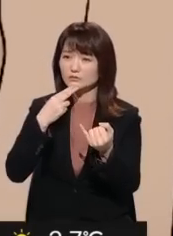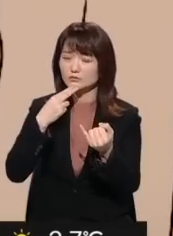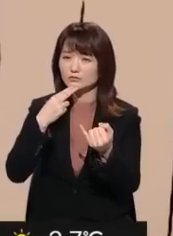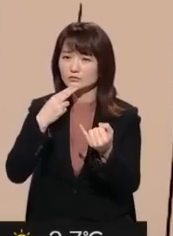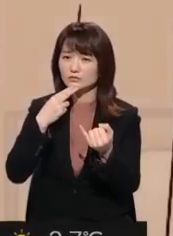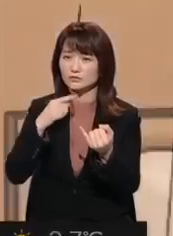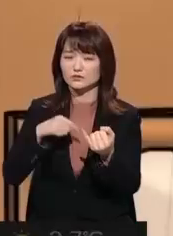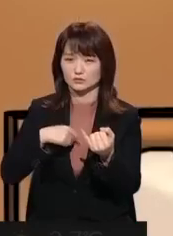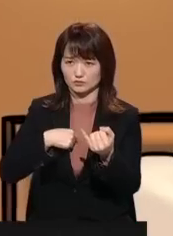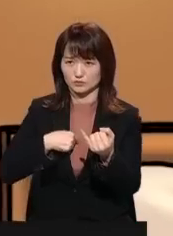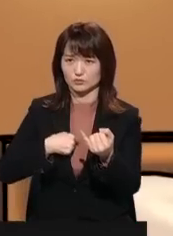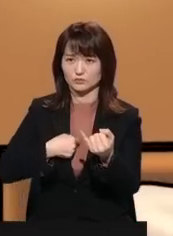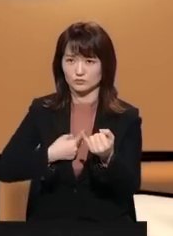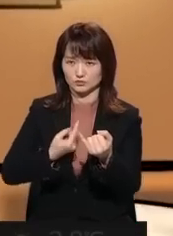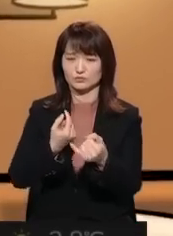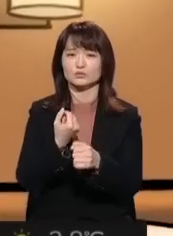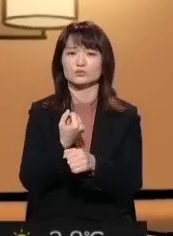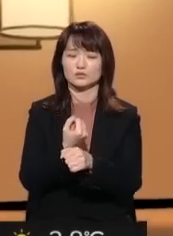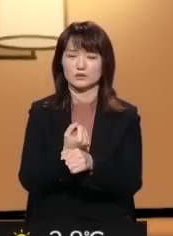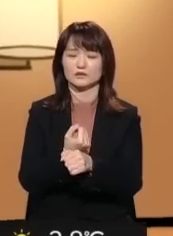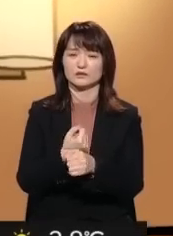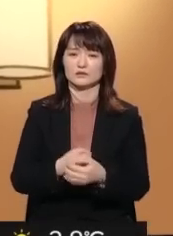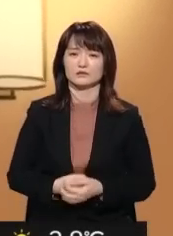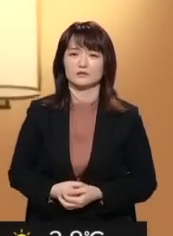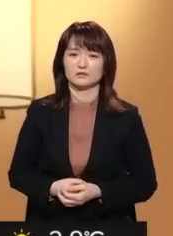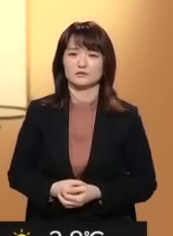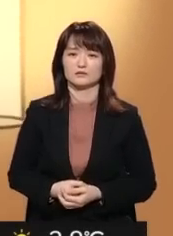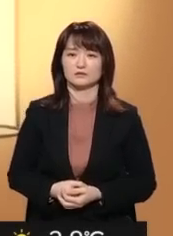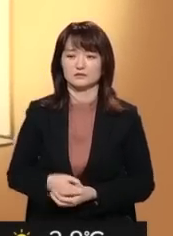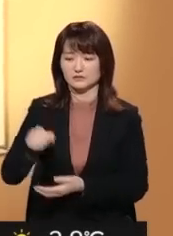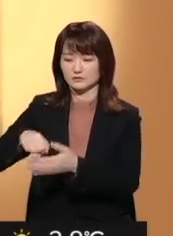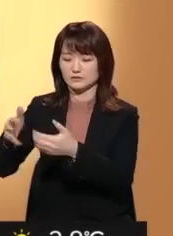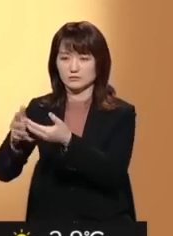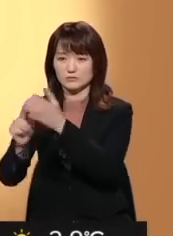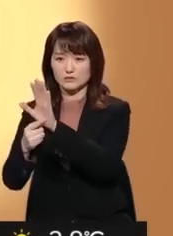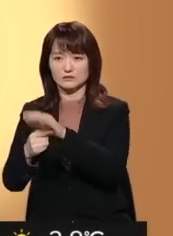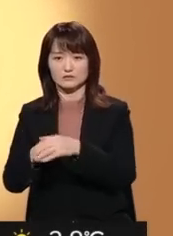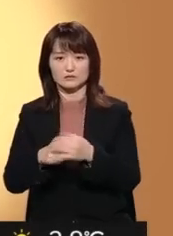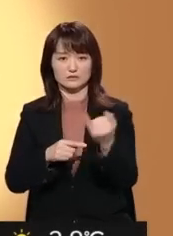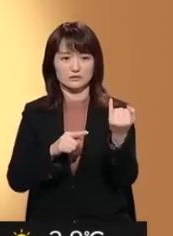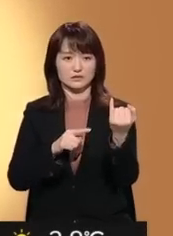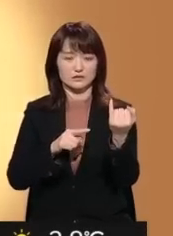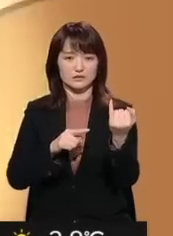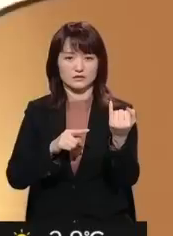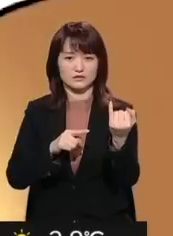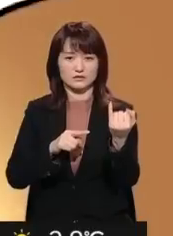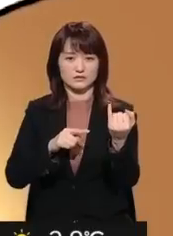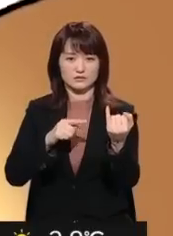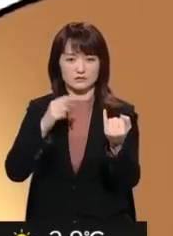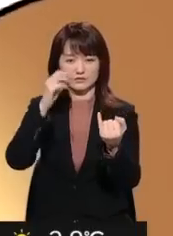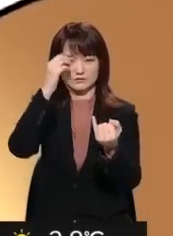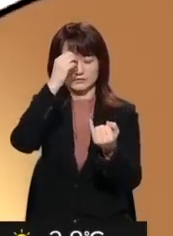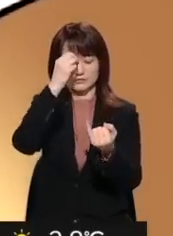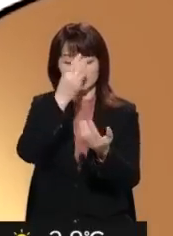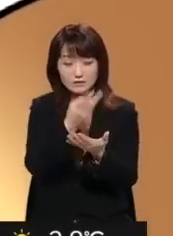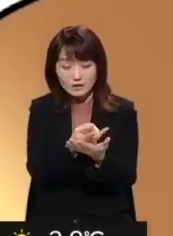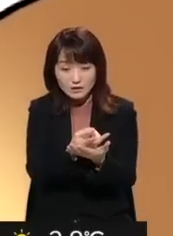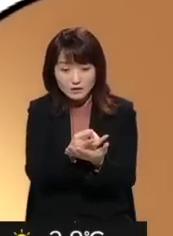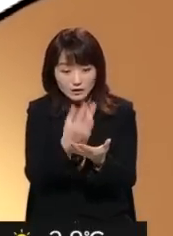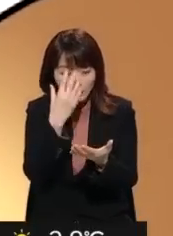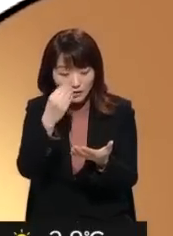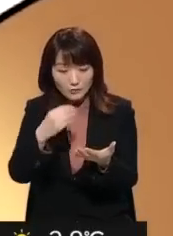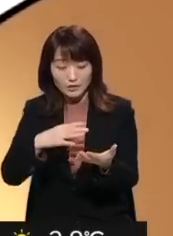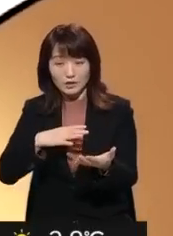재판 입장에서는 스스로 한게 아니고이 쓰러진 여성을 보고 두려움을 느껴서 중단했기 때문에 전형적인 살인